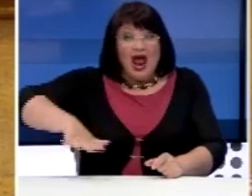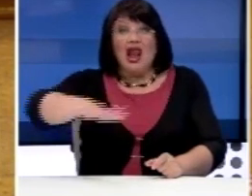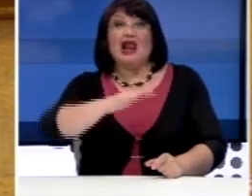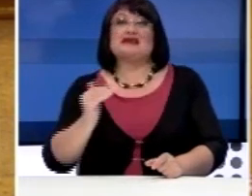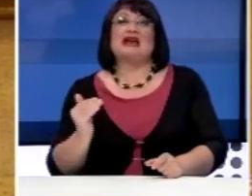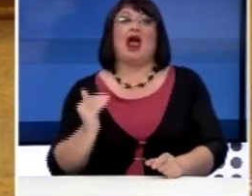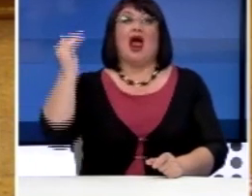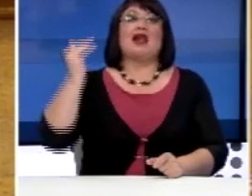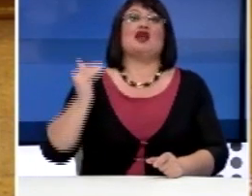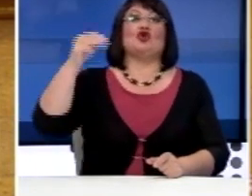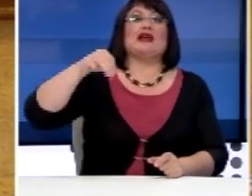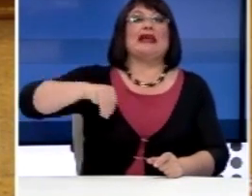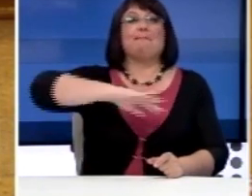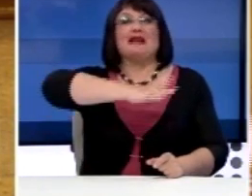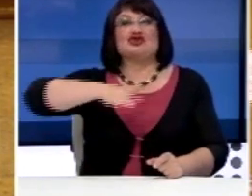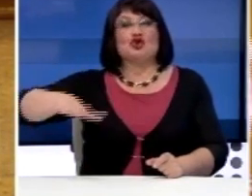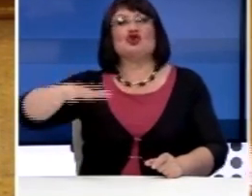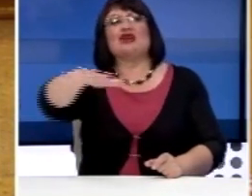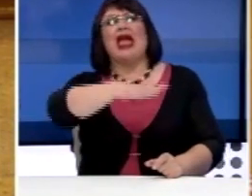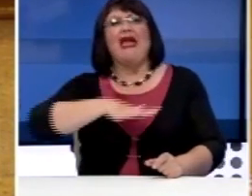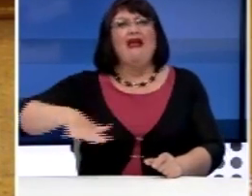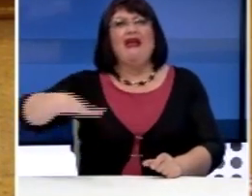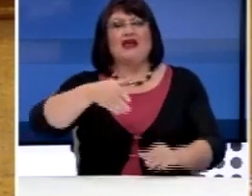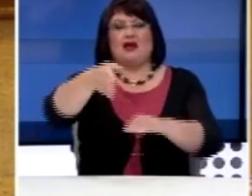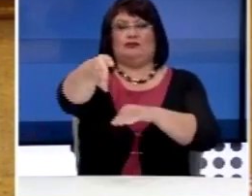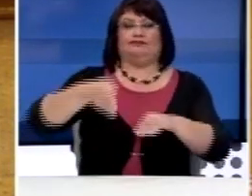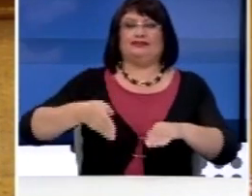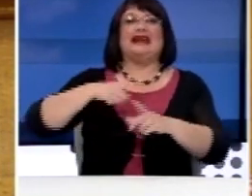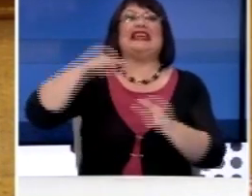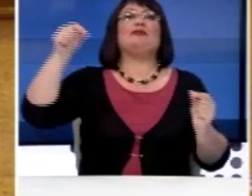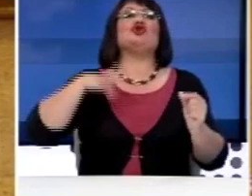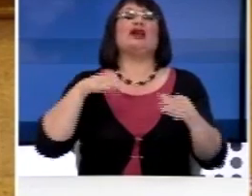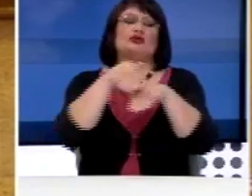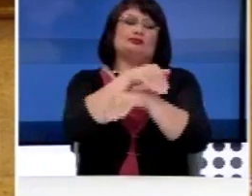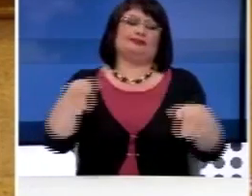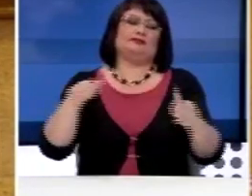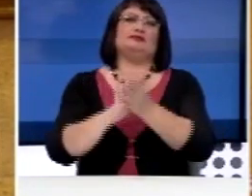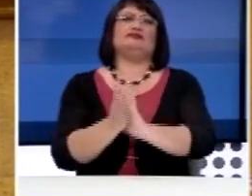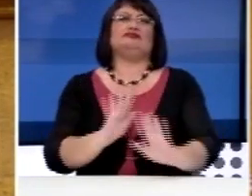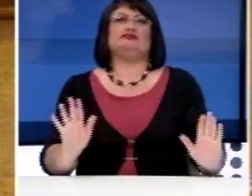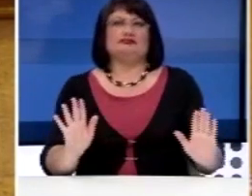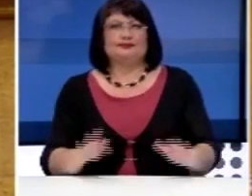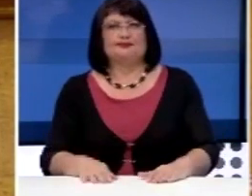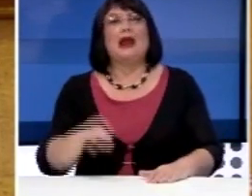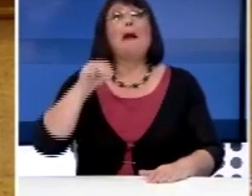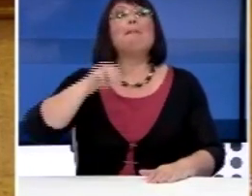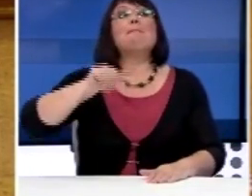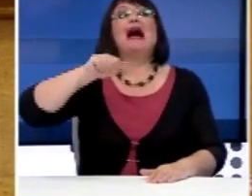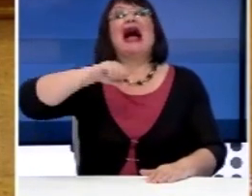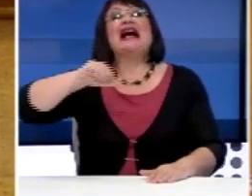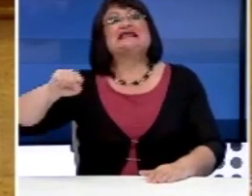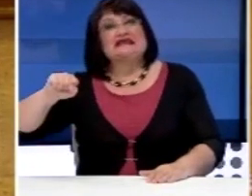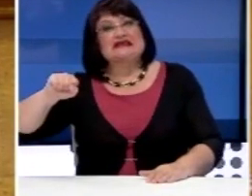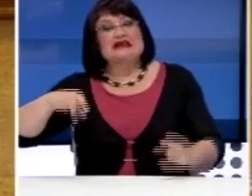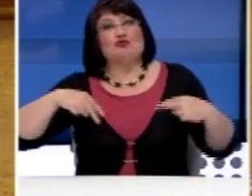Ανατολικής Μεσογείου, του Αιγαίου και η επιβολή διχοτομικής λύσης στο Κυπριακό. Ο κύριος Μάας χτες,